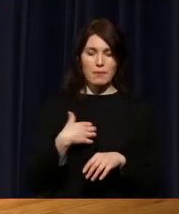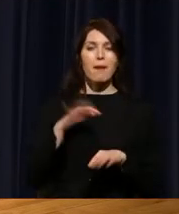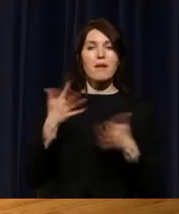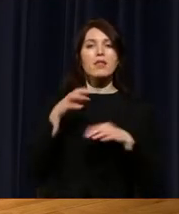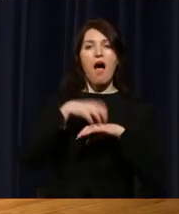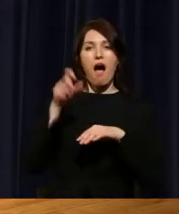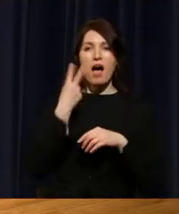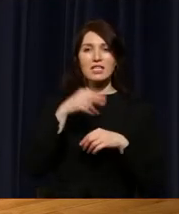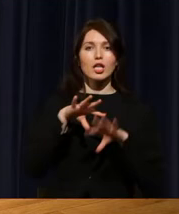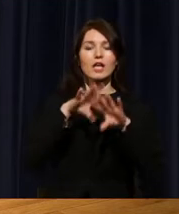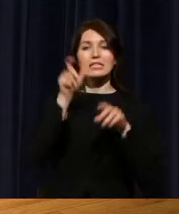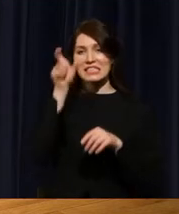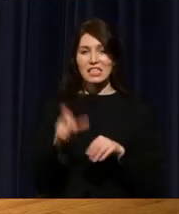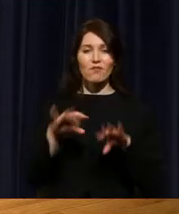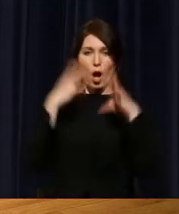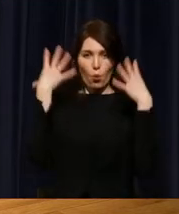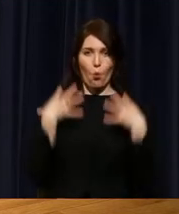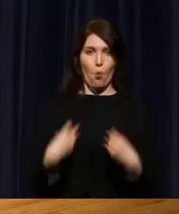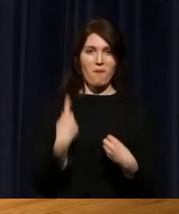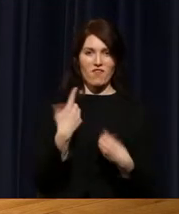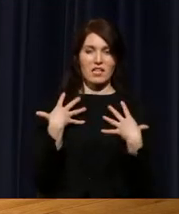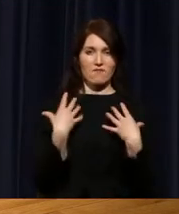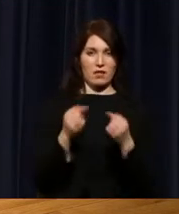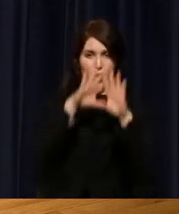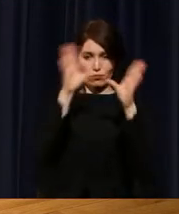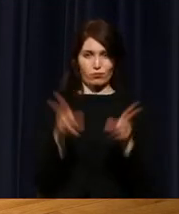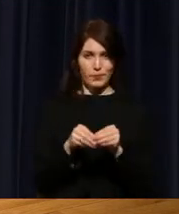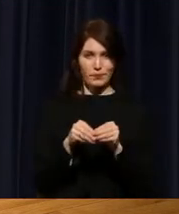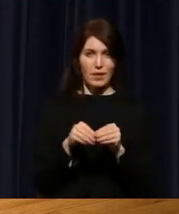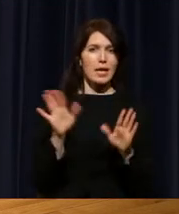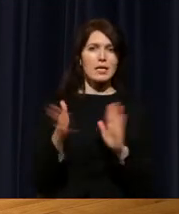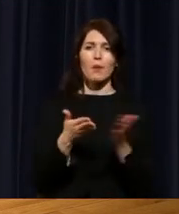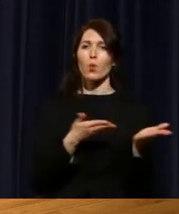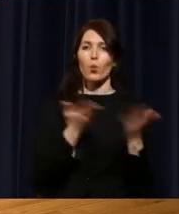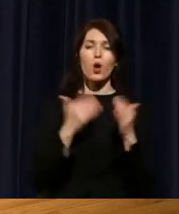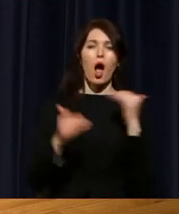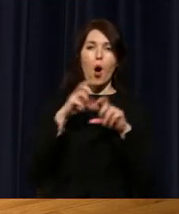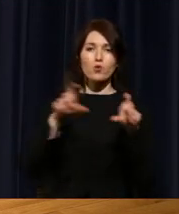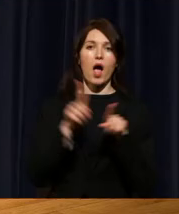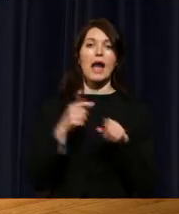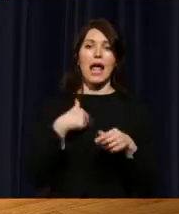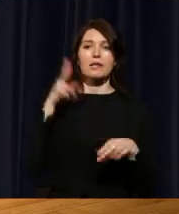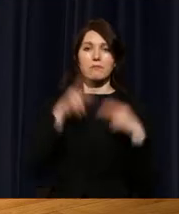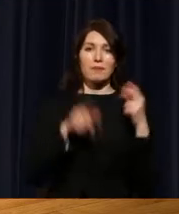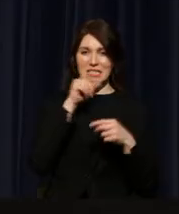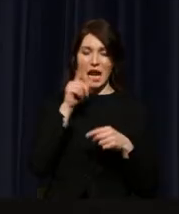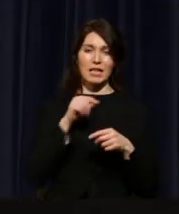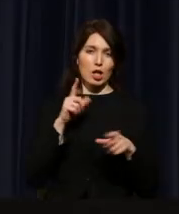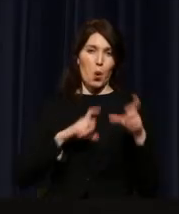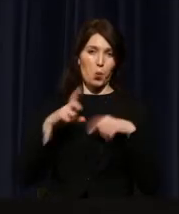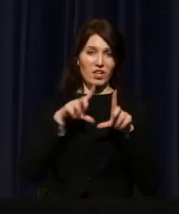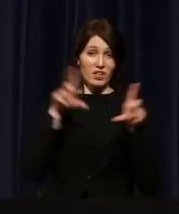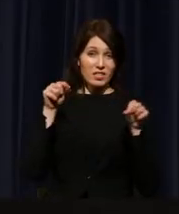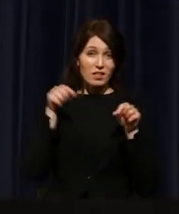cilvēku kā veselumu. Un jebkurā augstskolā, un arī es esmu pabeidzis augstskolas Radiņu universitāti, tad